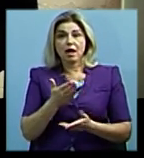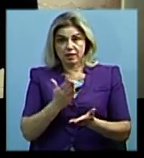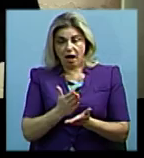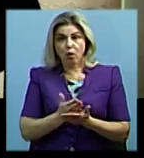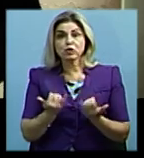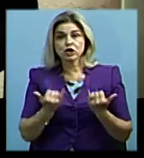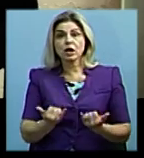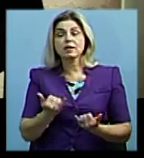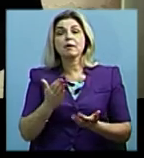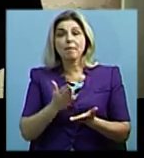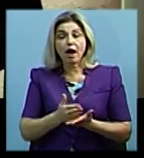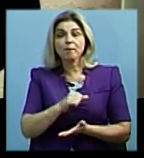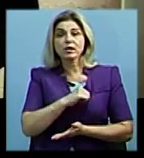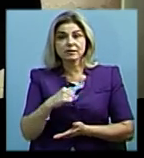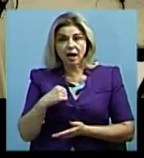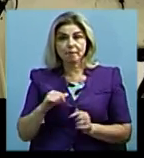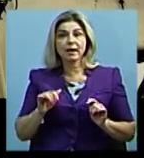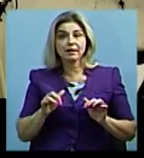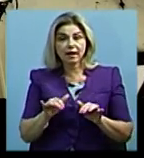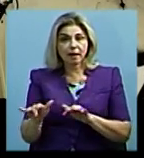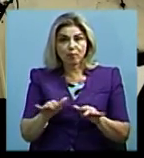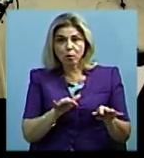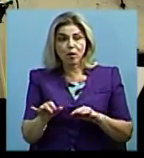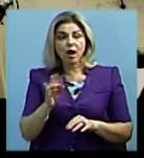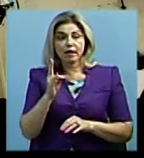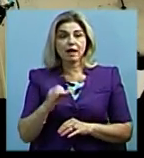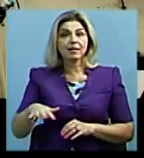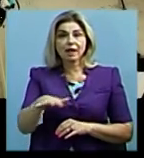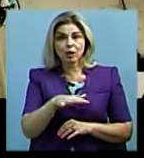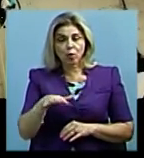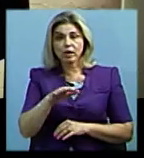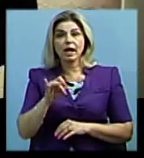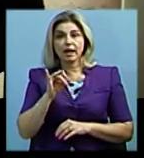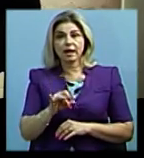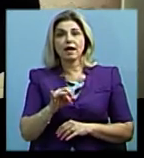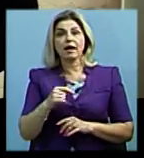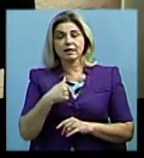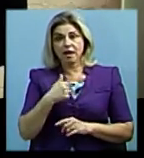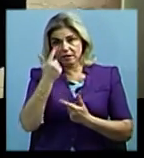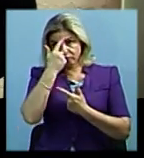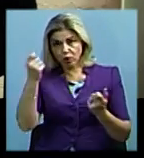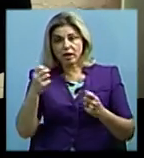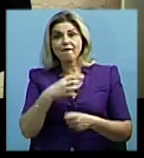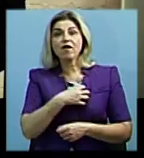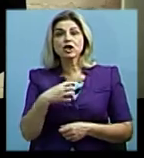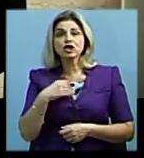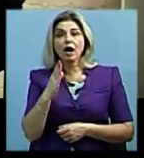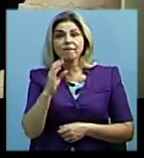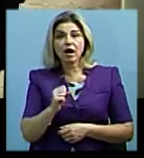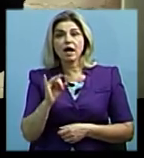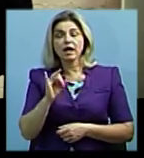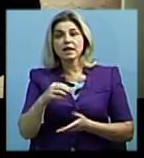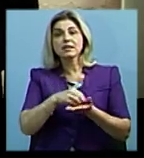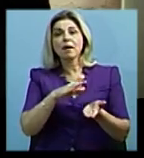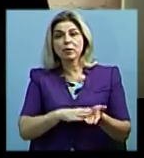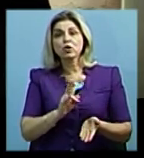зараз, хоча самі діємо дуже велику територію. Телефонує до нас Варшава з проханням, а запишіть там у вас перебуває, хто